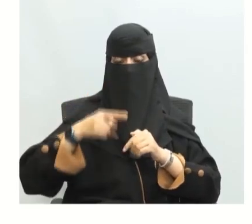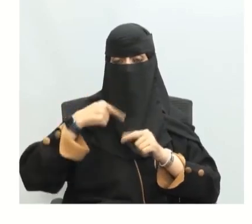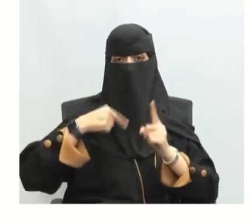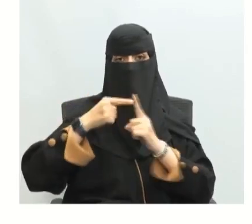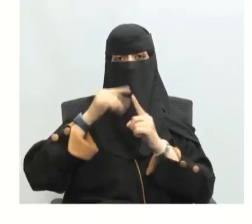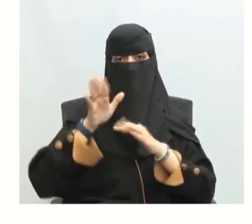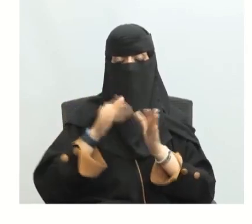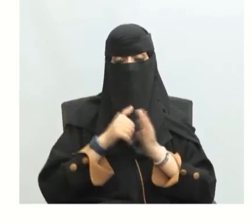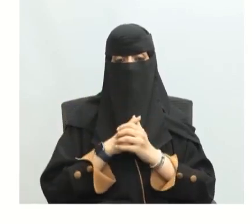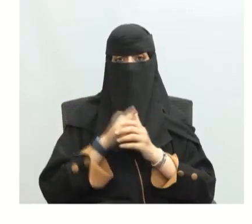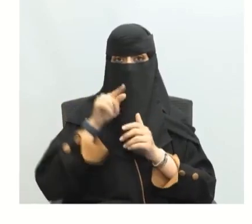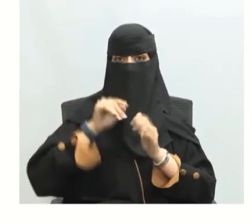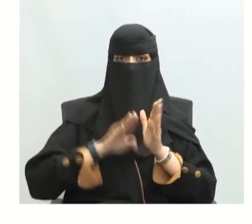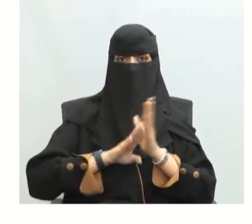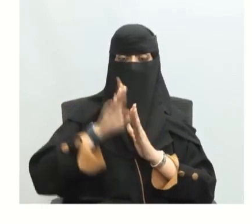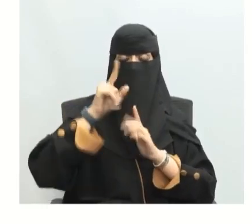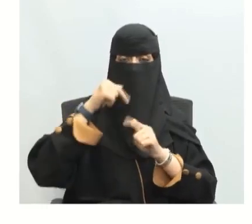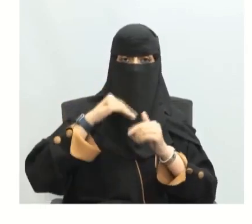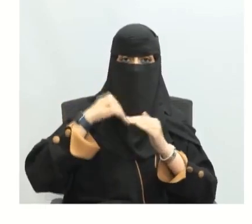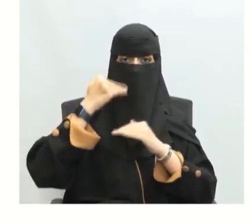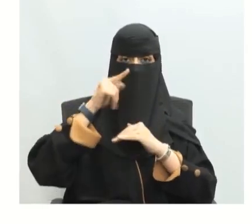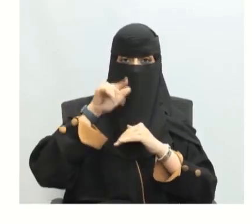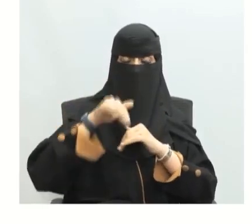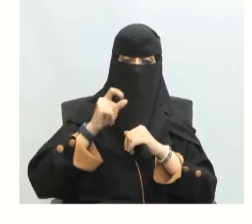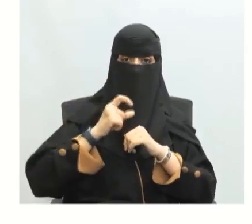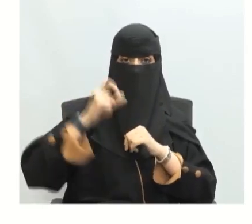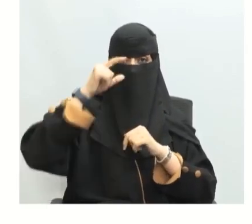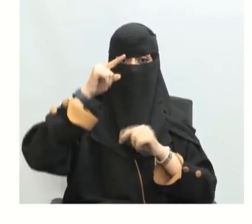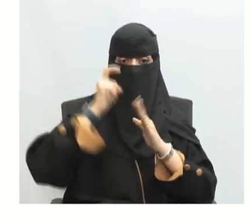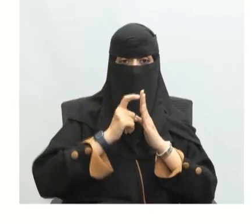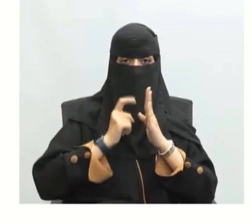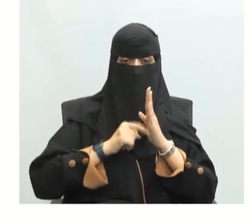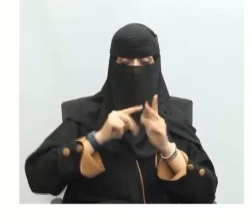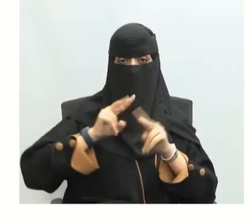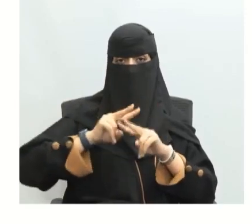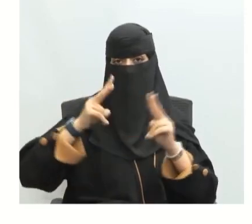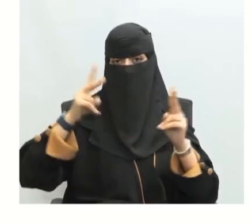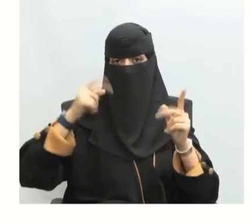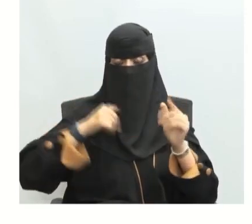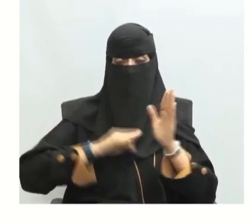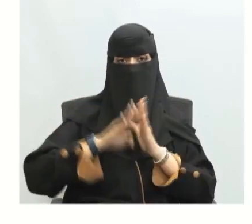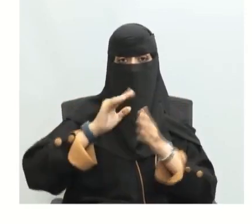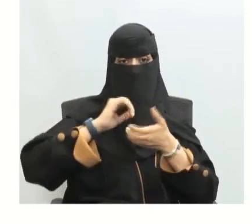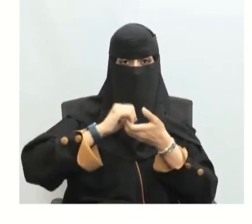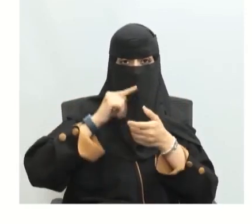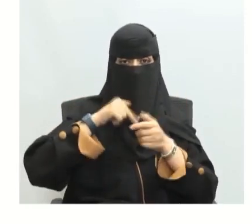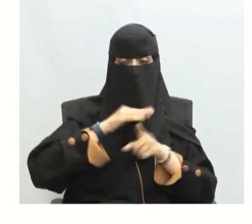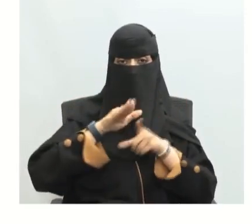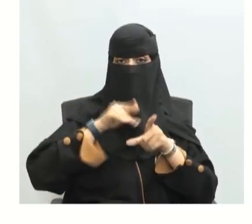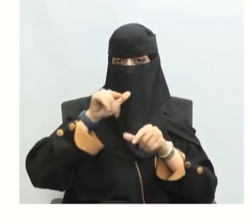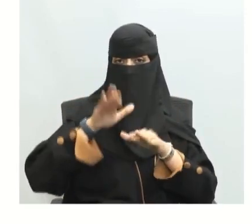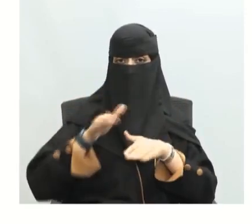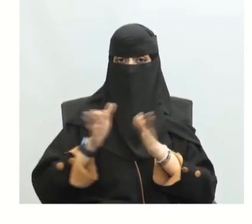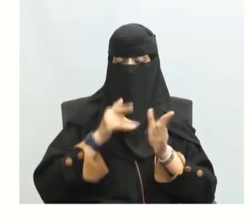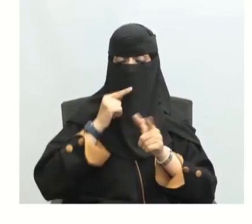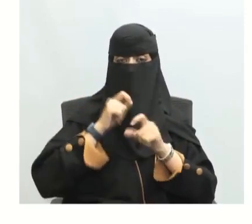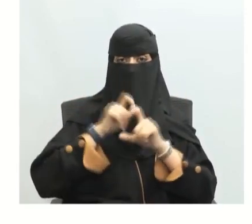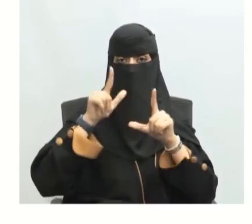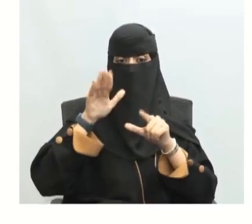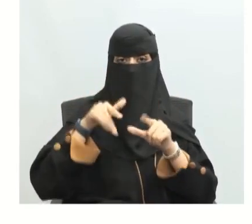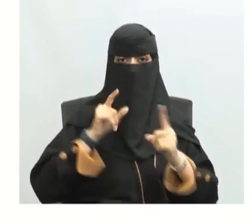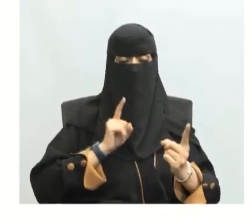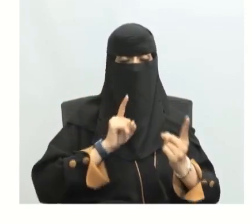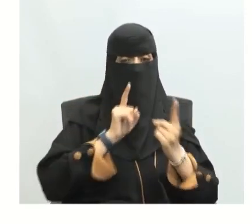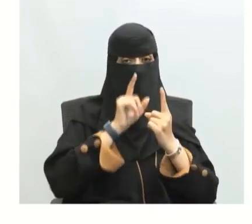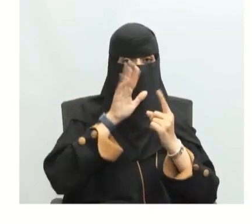الاهداف سيعزز لدينا القيم الاسلاميه سيضبط لدينا الاختلافات واعززه التلاحم الوطني ايضا يبرز لنا